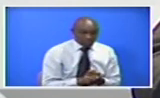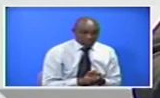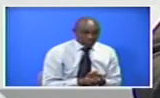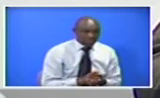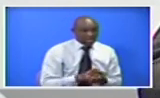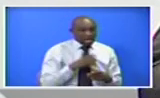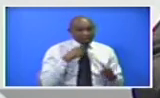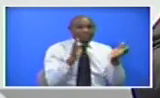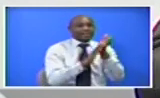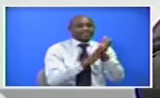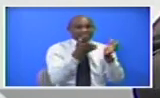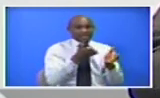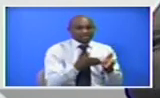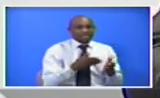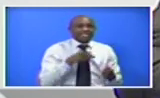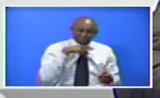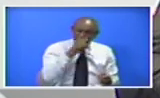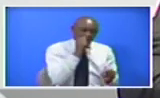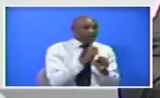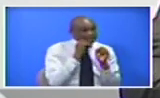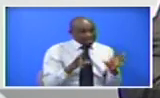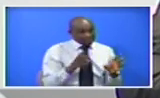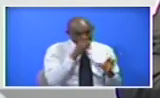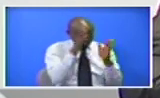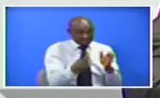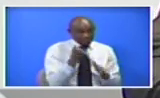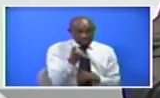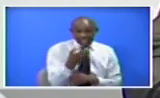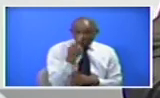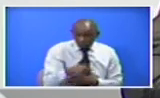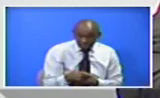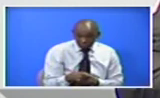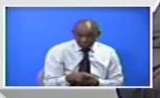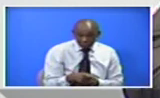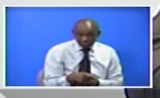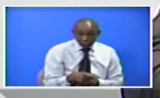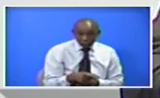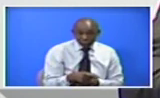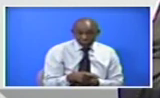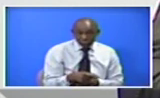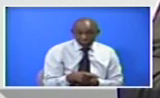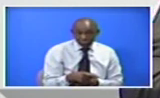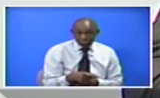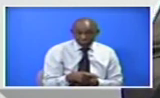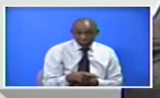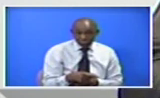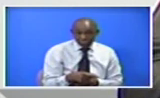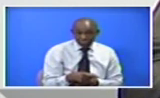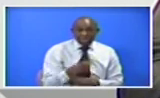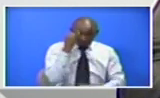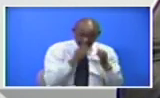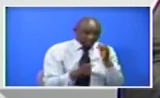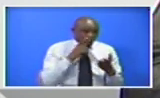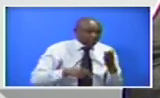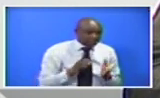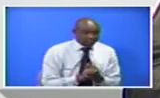Amekuja na sifa. Hawajafanya lolote. Ni Kilicha, anaitwa Kilicha Dawata. Acha nisome ya mwisho alafu nije